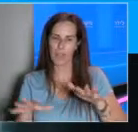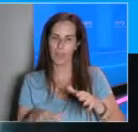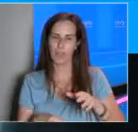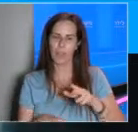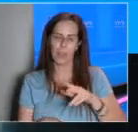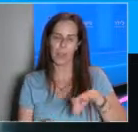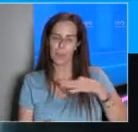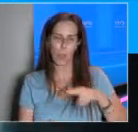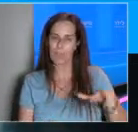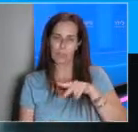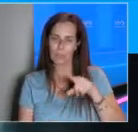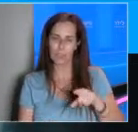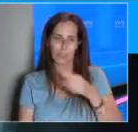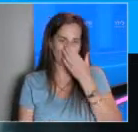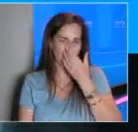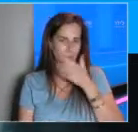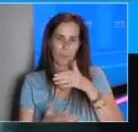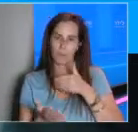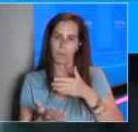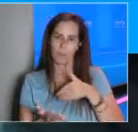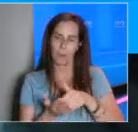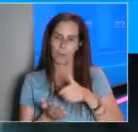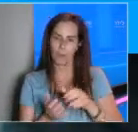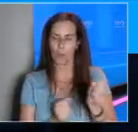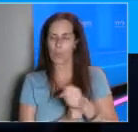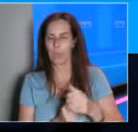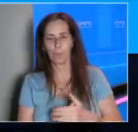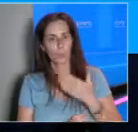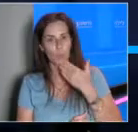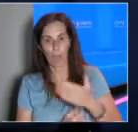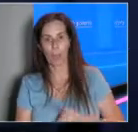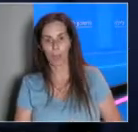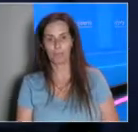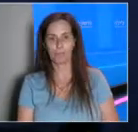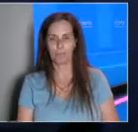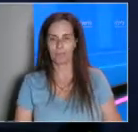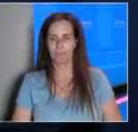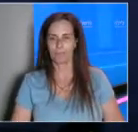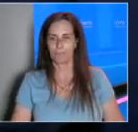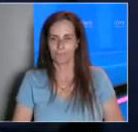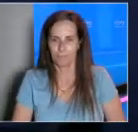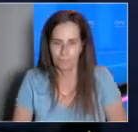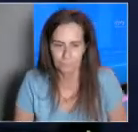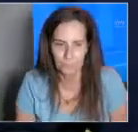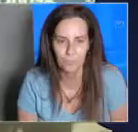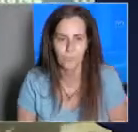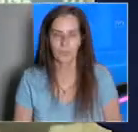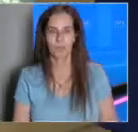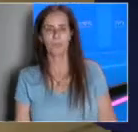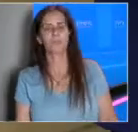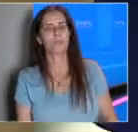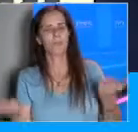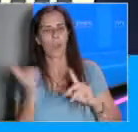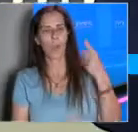בריאות הציבור לצערי, זה בלתי אמן, משכיח להיות מנח. מאוד מודה לך, תודה. תודה, ערב טוב. הני,